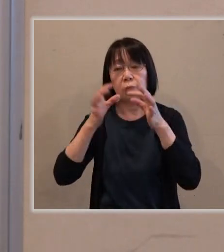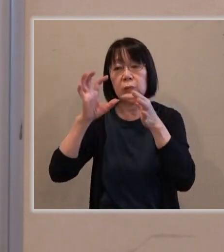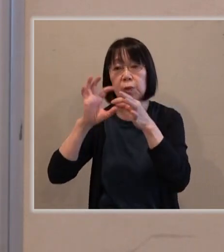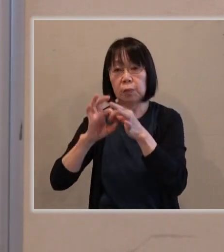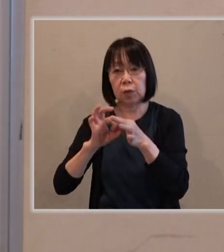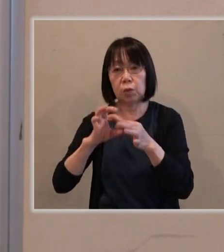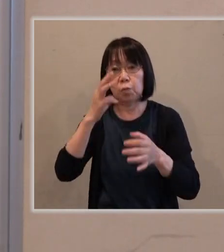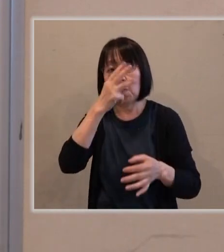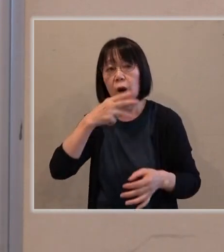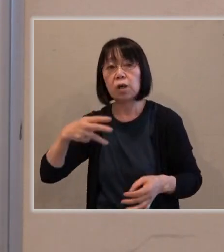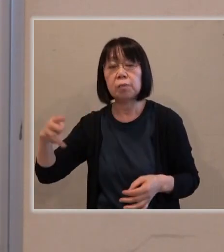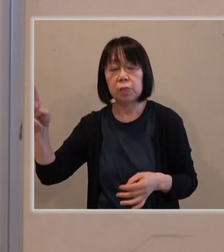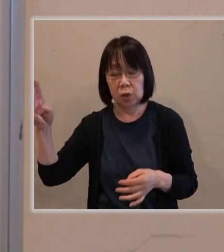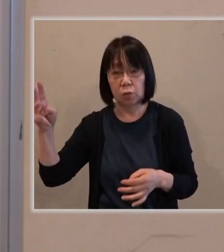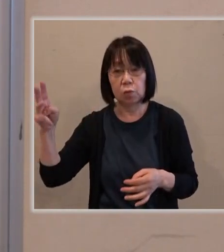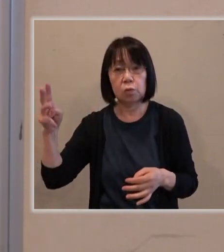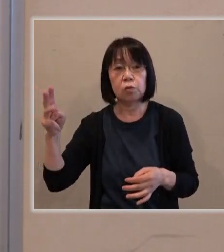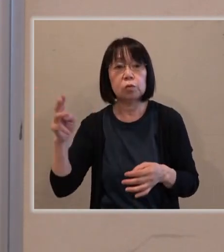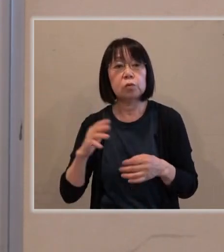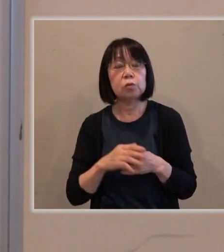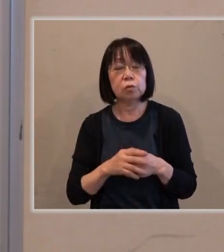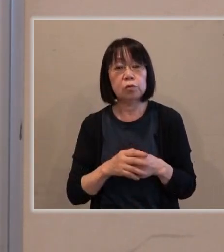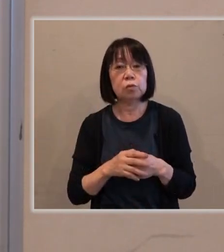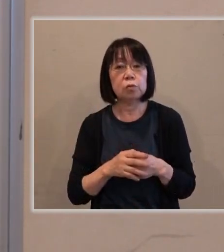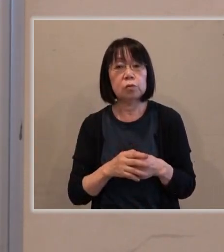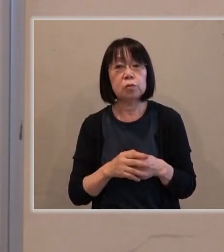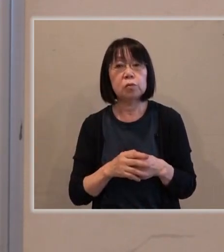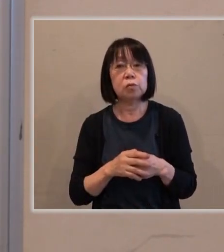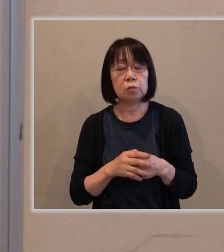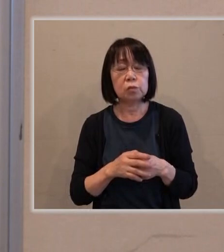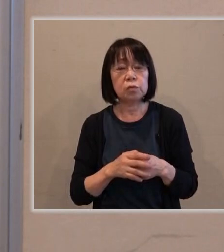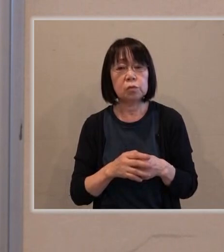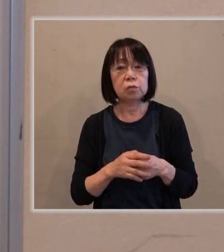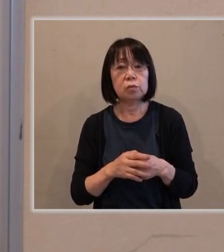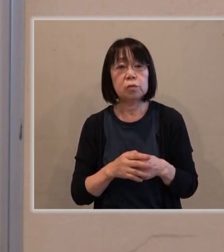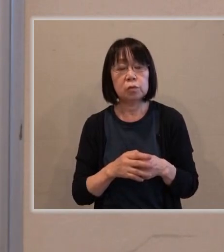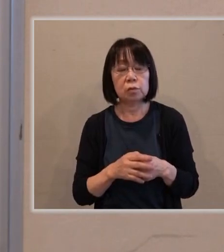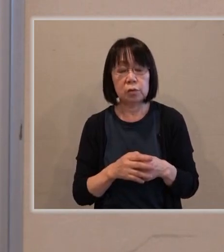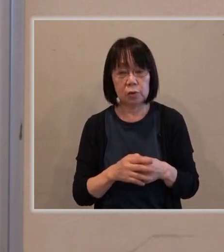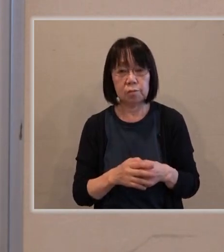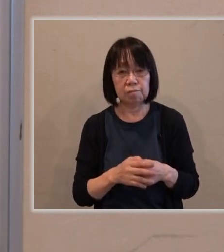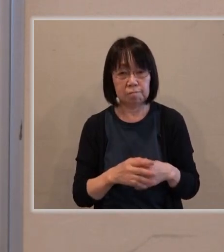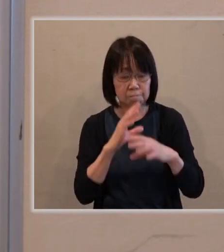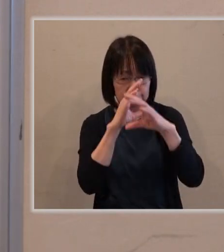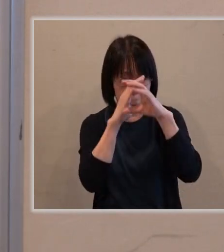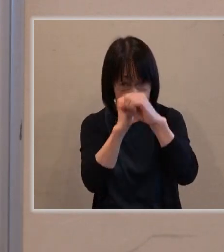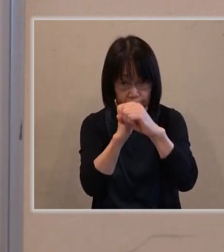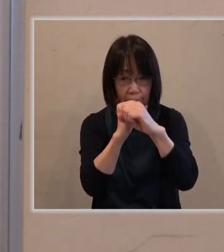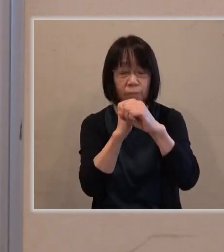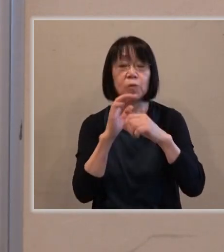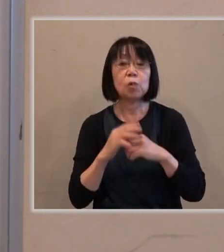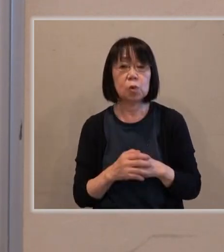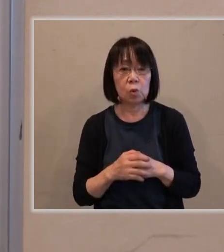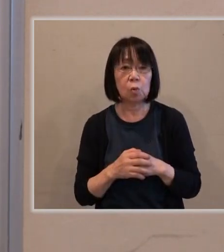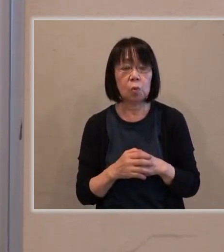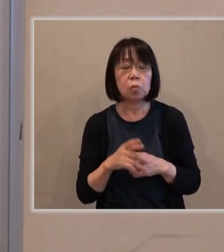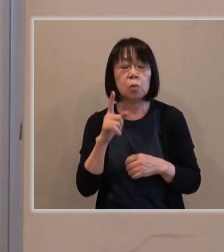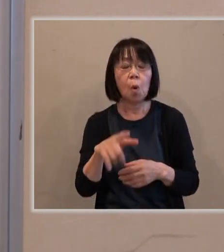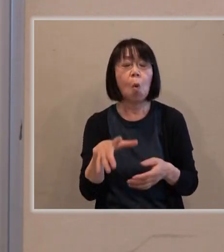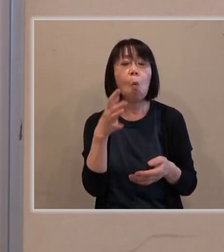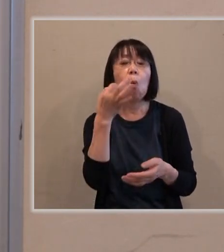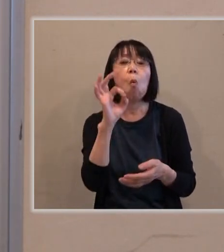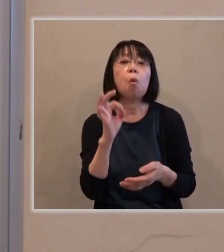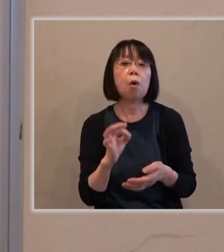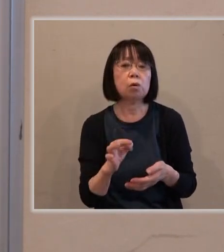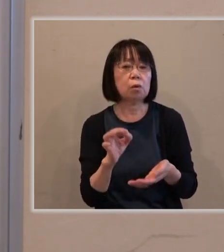オリンピック、パラリンピック、それになんかパッとその表面にそれだけに目がいってしまうと、そんなものをお金かけて何で